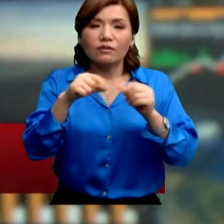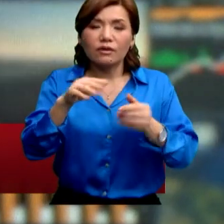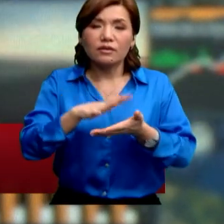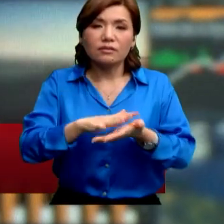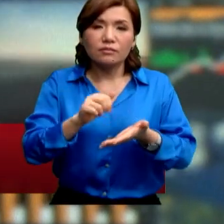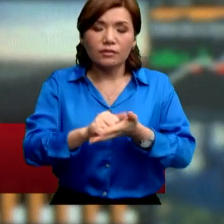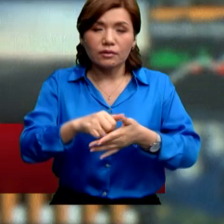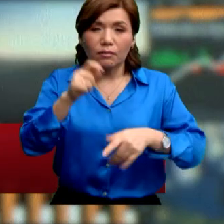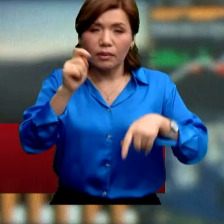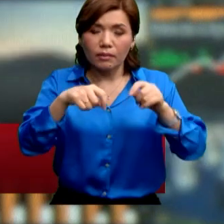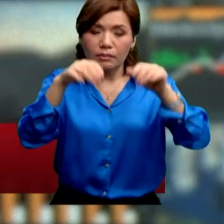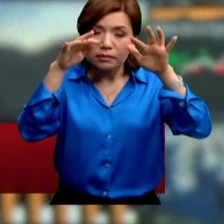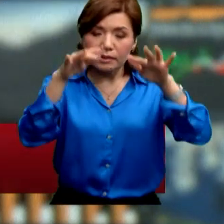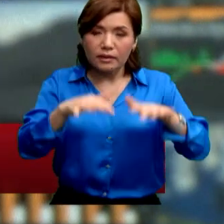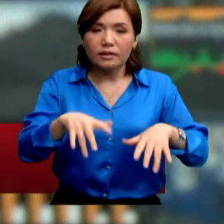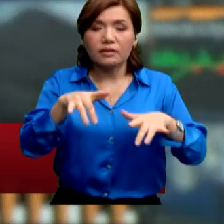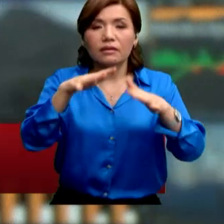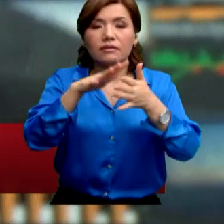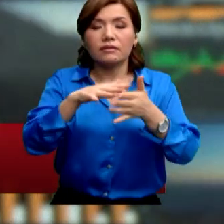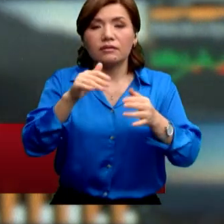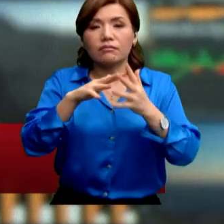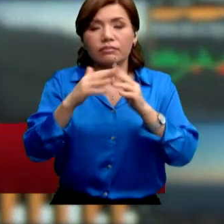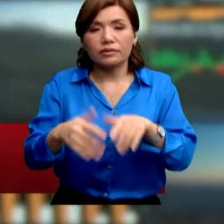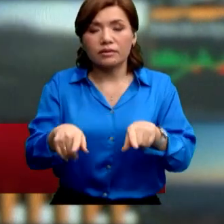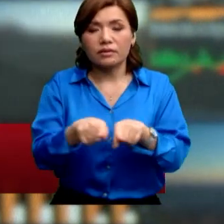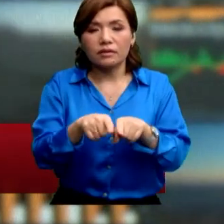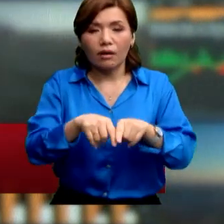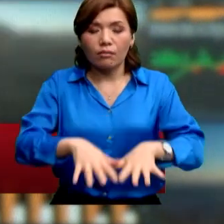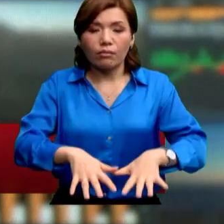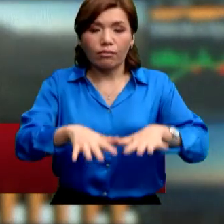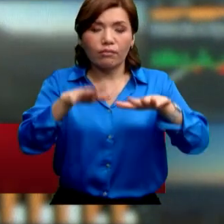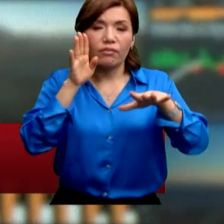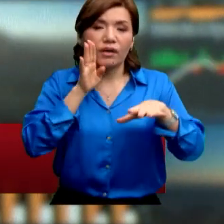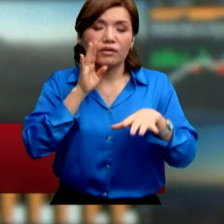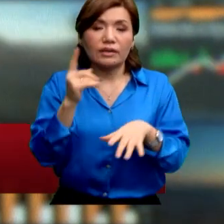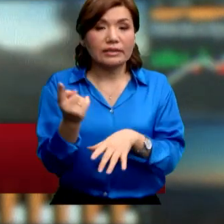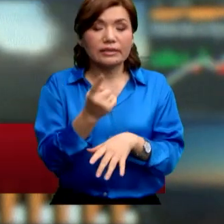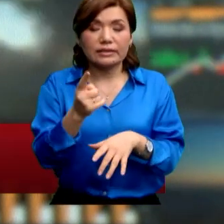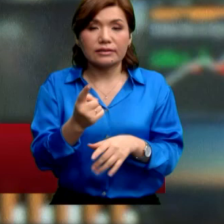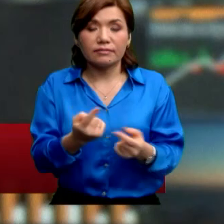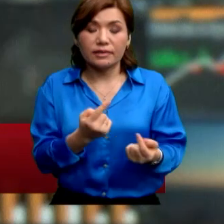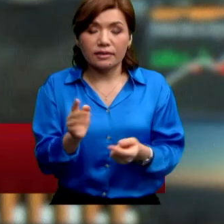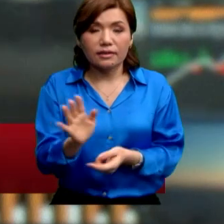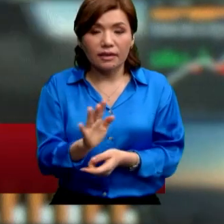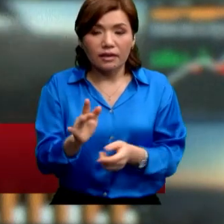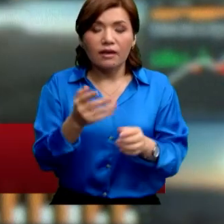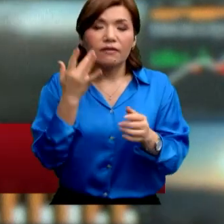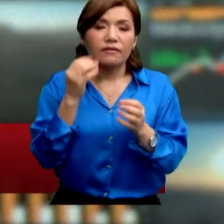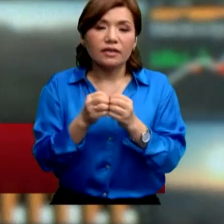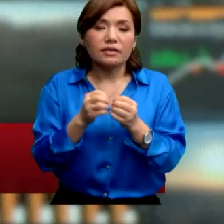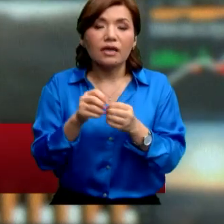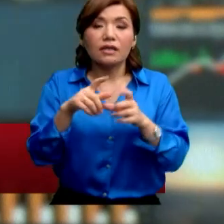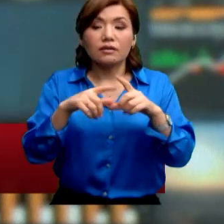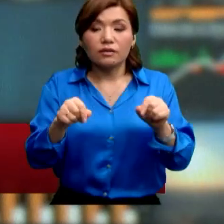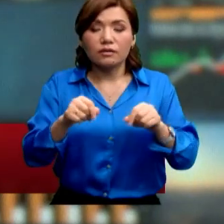крыша. Родители теперь боятся отправлять детей в эту школу, потому что потоп не единственная беда, которая подстерегает учеников. Когда, наконец,